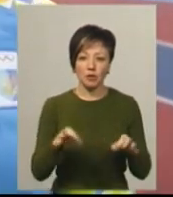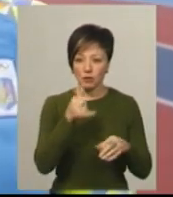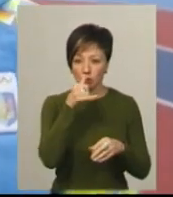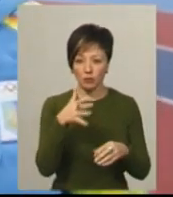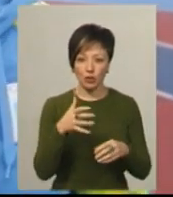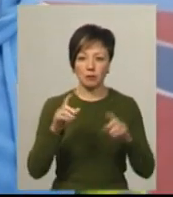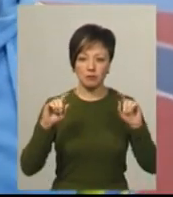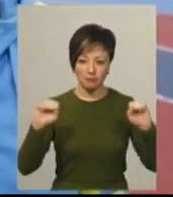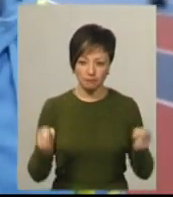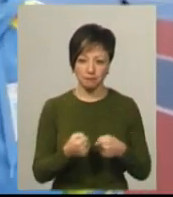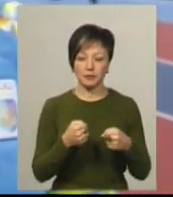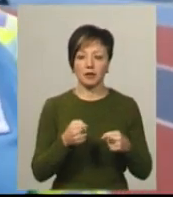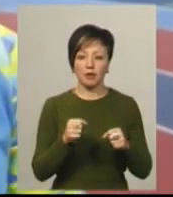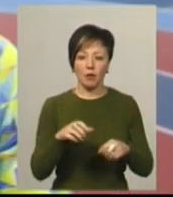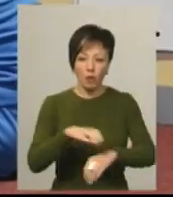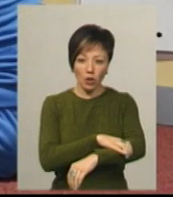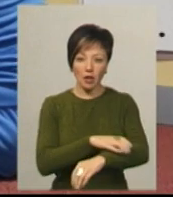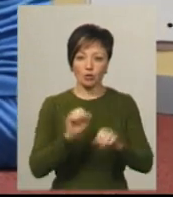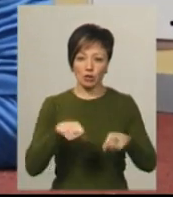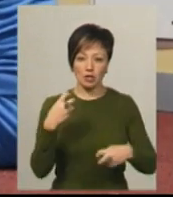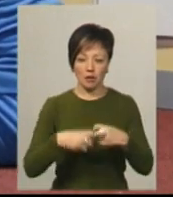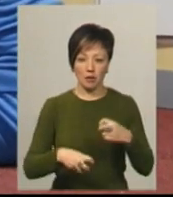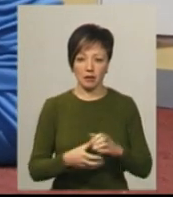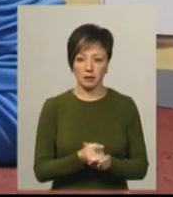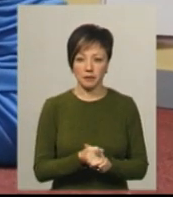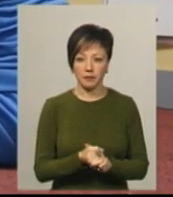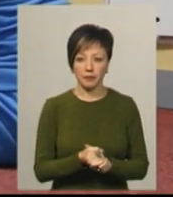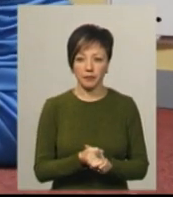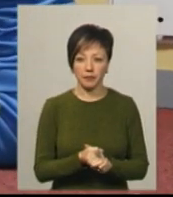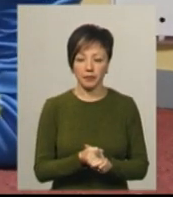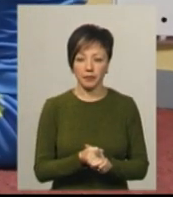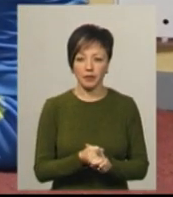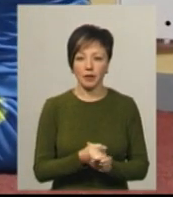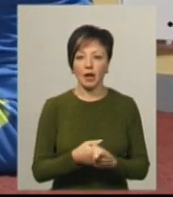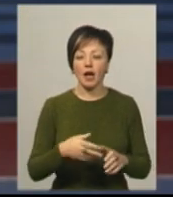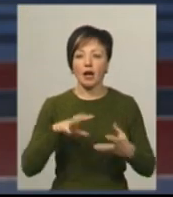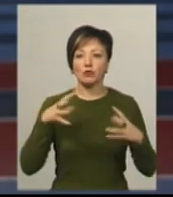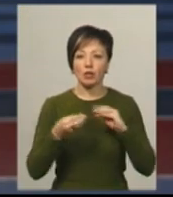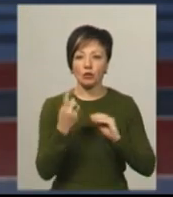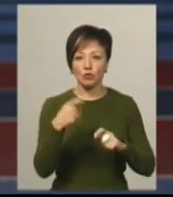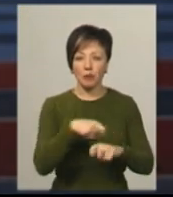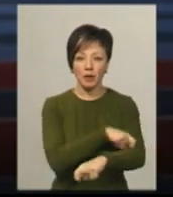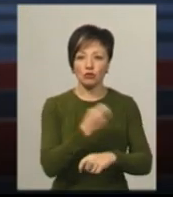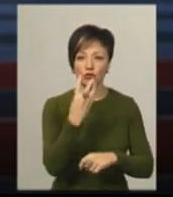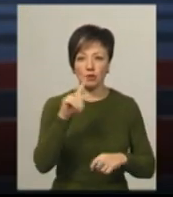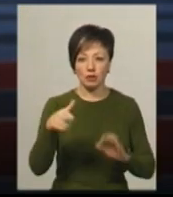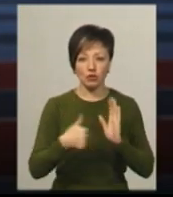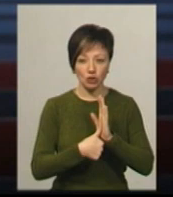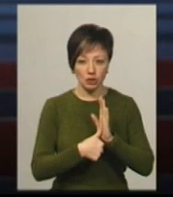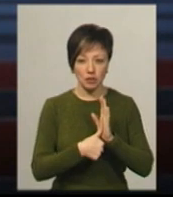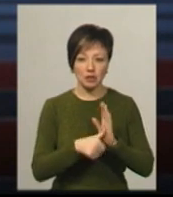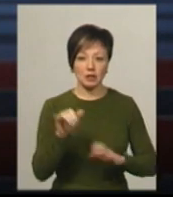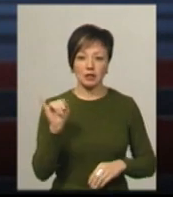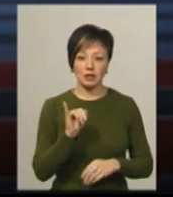толком прискорюватись, тому що протез просто може зламатись. Його результат на відборі на 100 метрів був 14,6, наскільки я знаю.